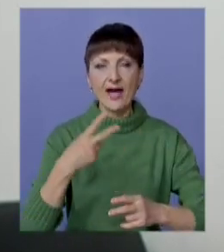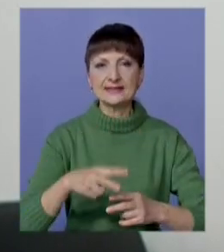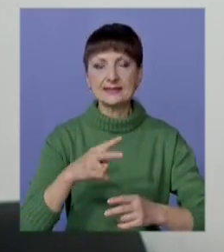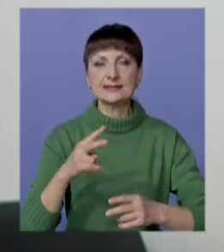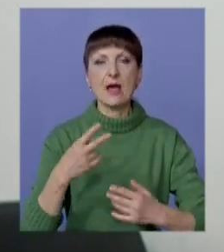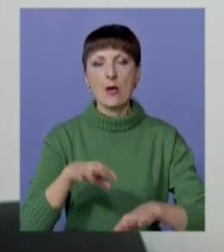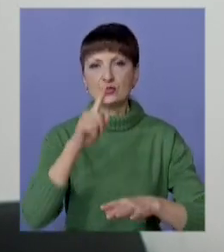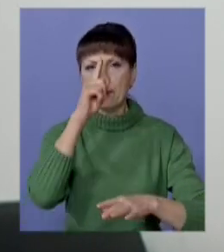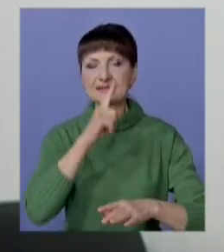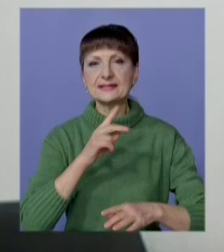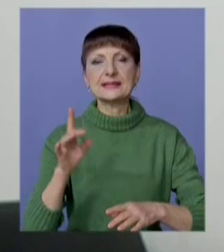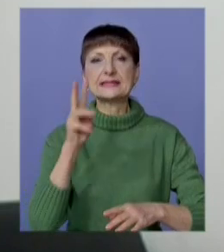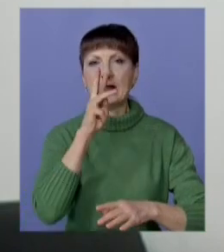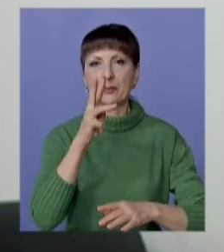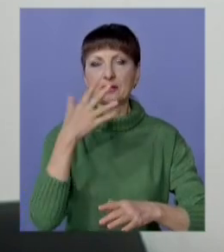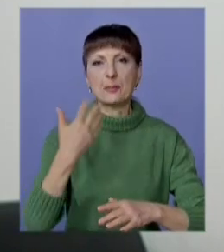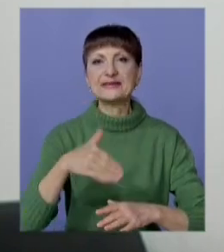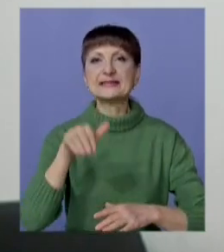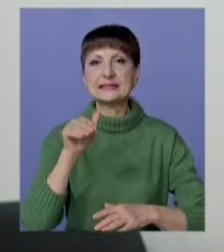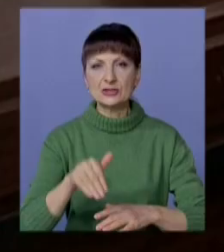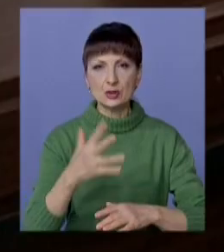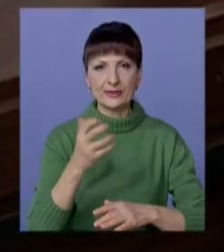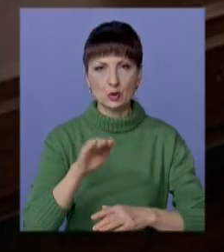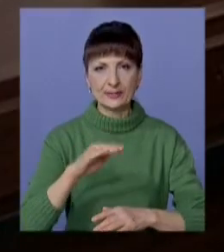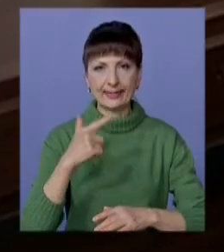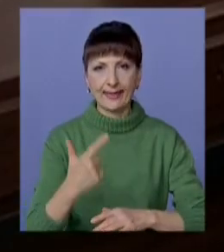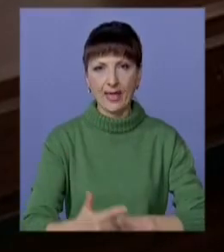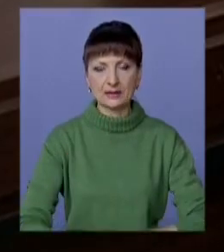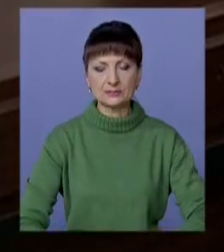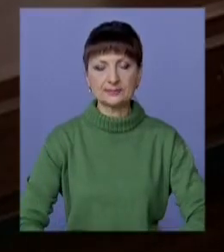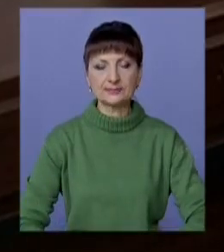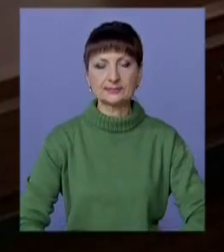расчетных показателей, что составляет 50 500 тенге.